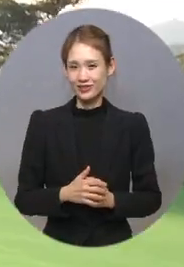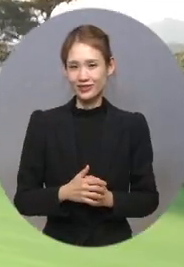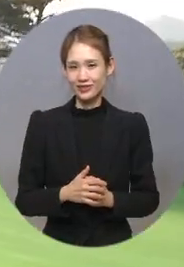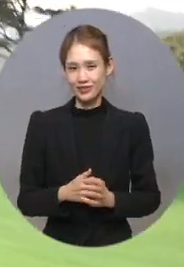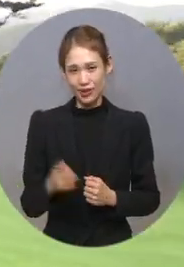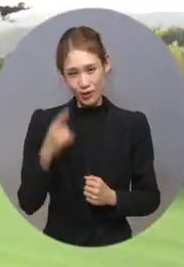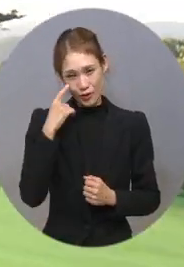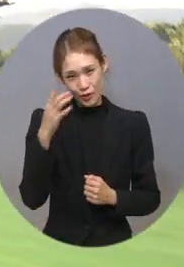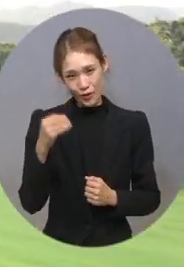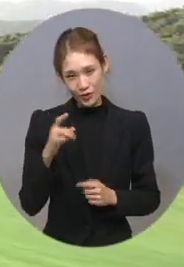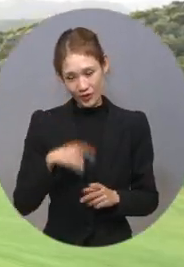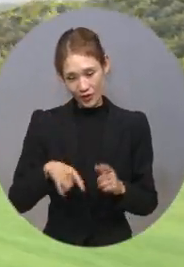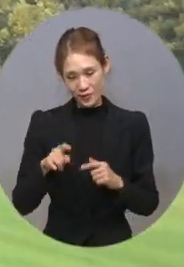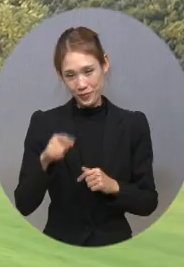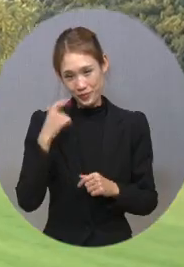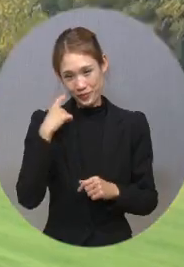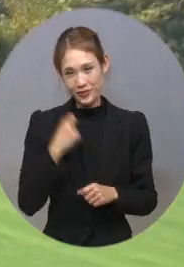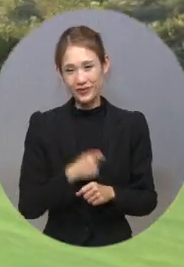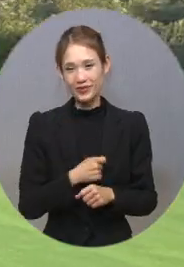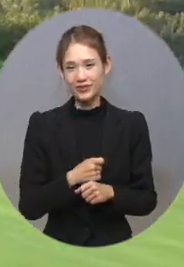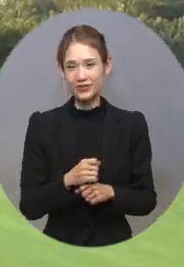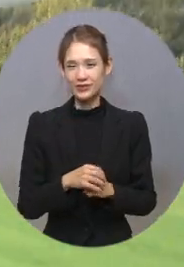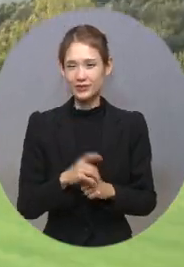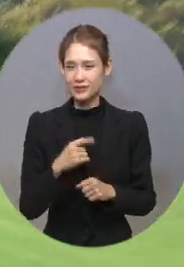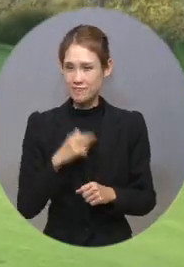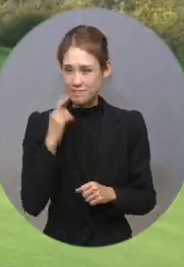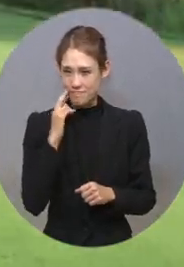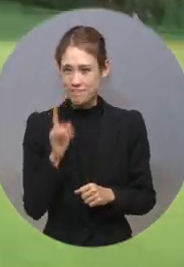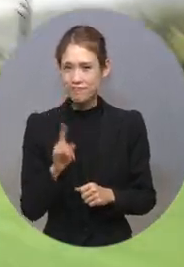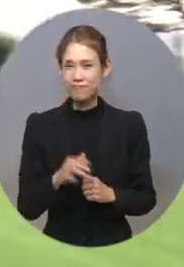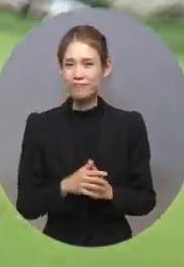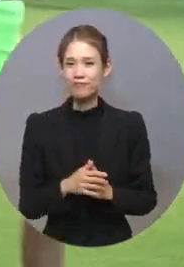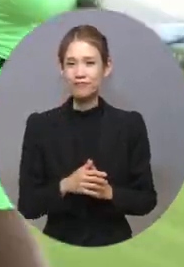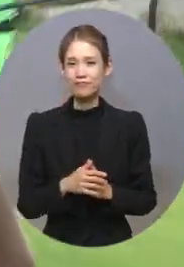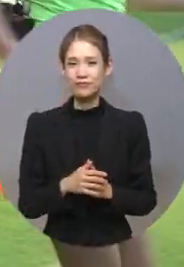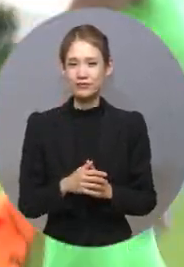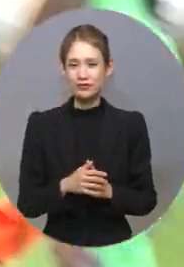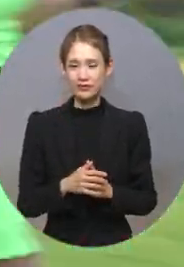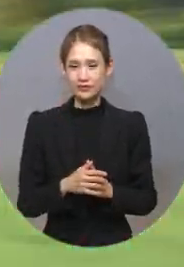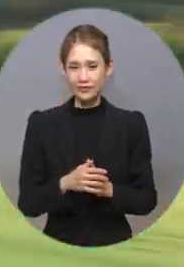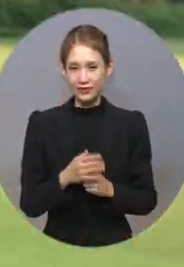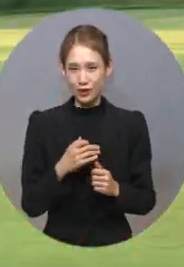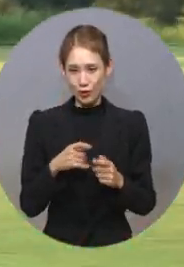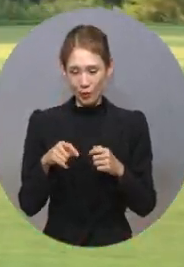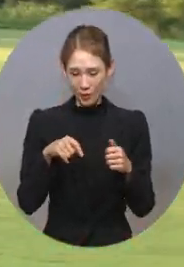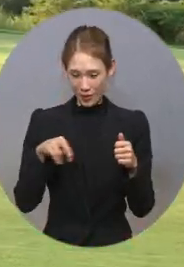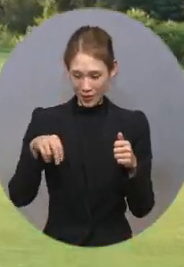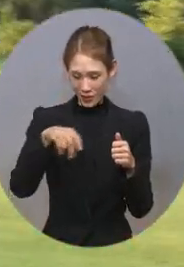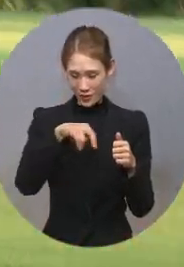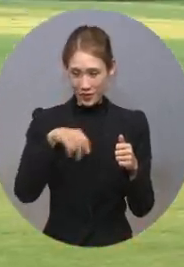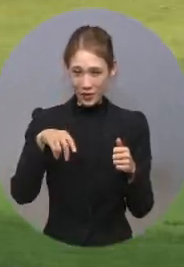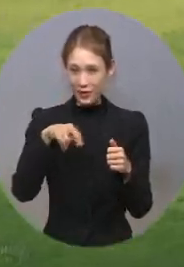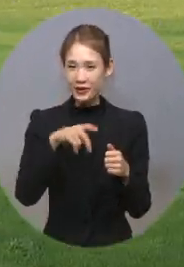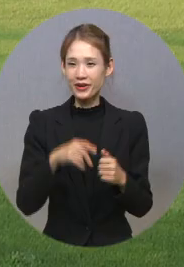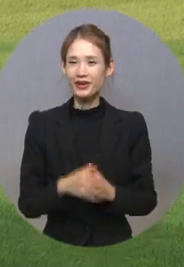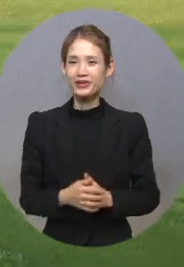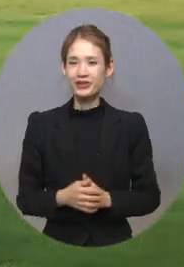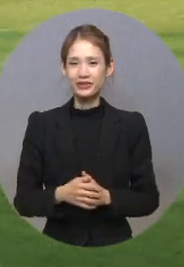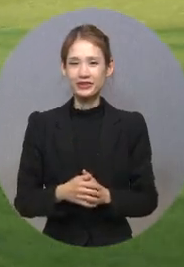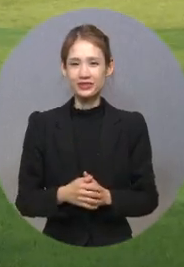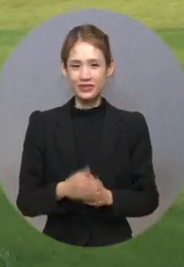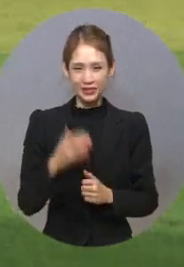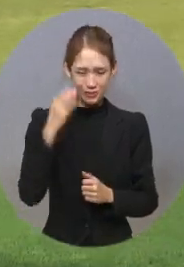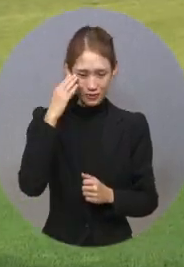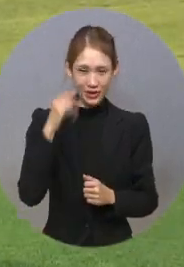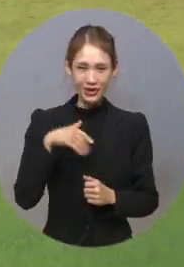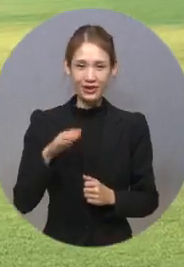더 거슬리는 걸 해야겠어. 더 거슬리는 게 뭐가 있을까? 오빠 앞에 알짱알짱 되는 거야. 막 이렇게. 자, 내가 방해하러